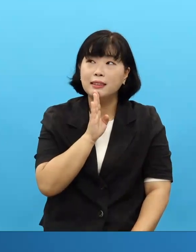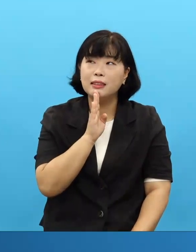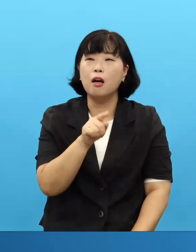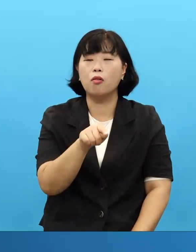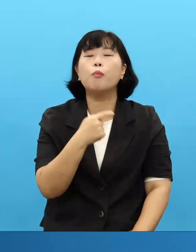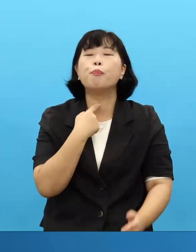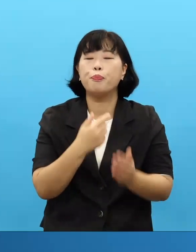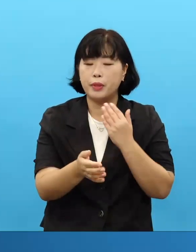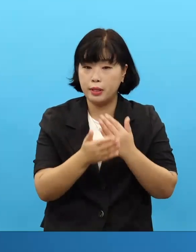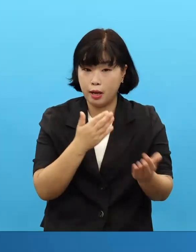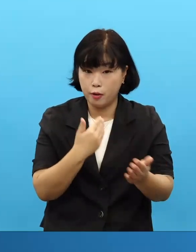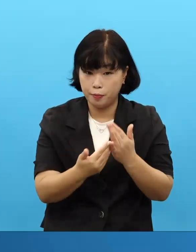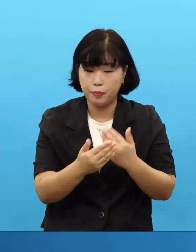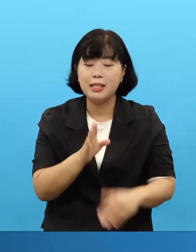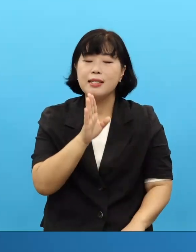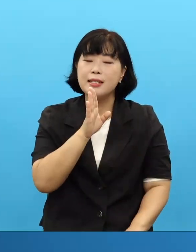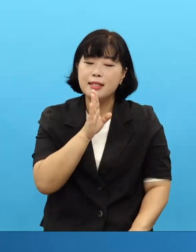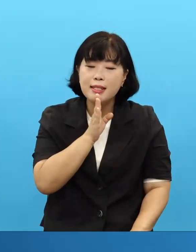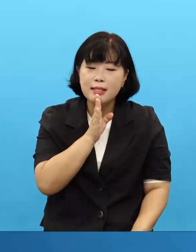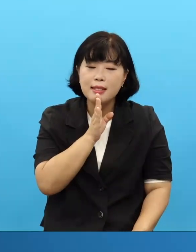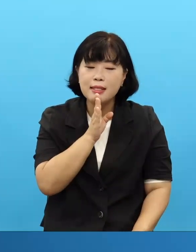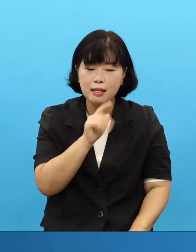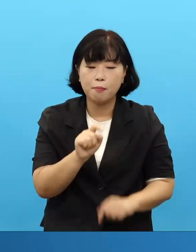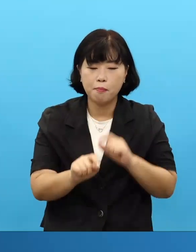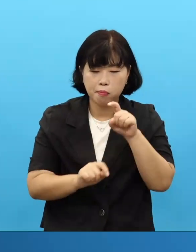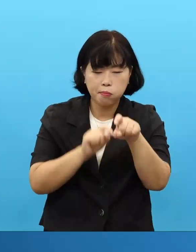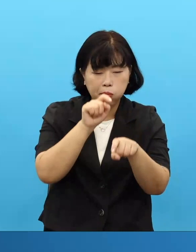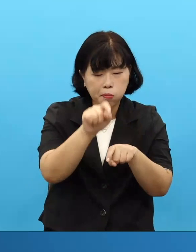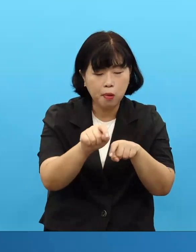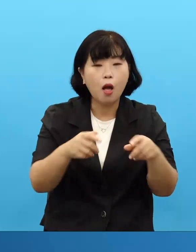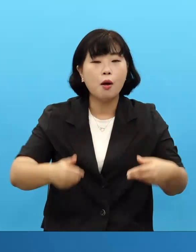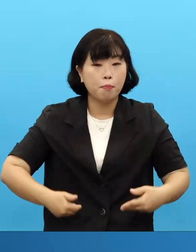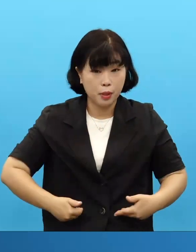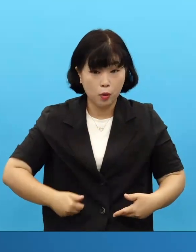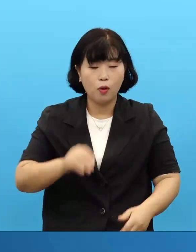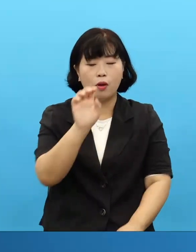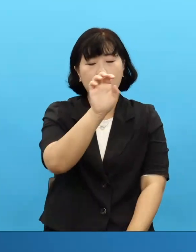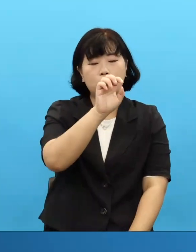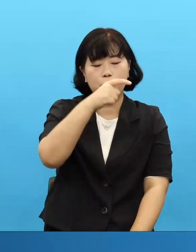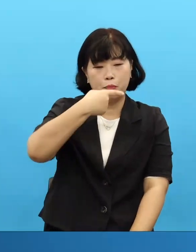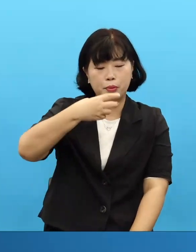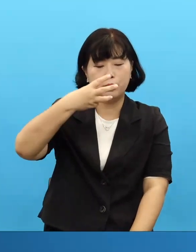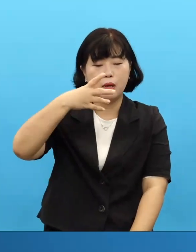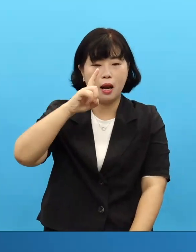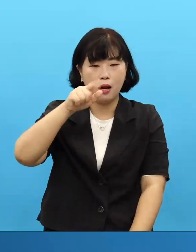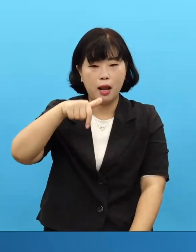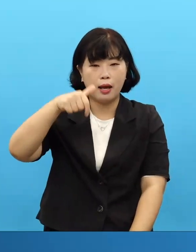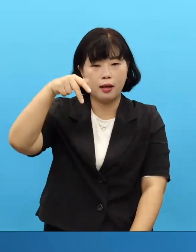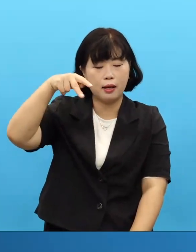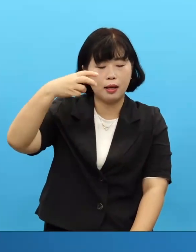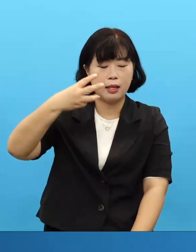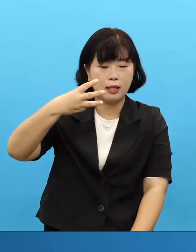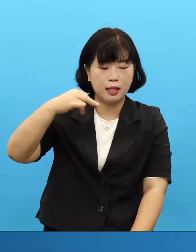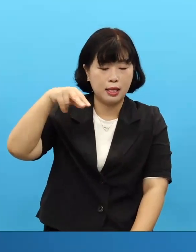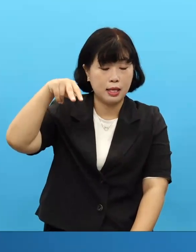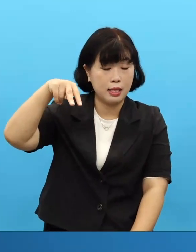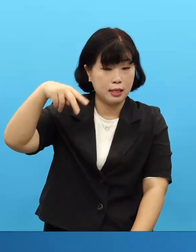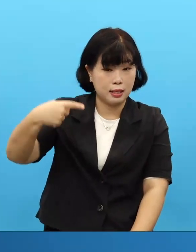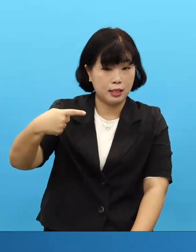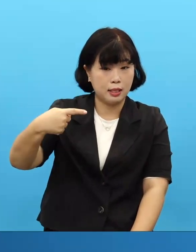때문에 practice를 한다는 거예요. We need to make that practical masterpiece, and that's why we call this practice. 이미